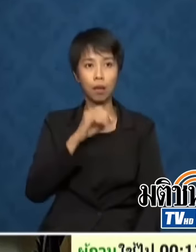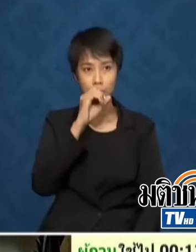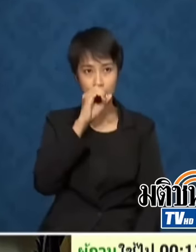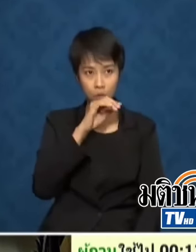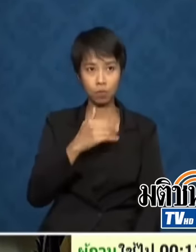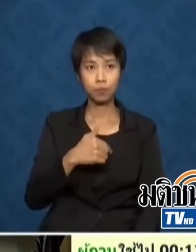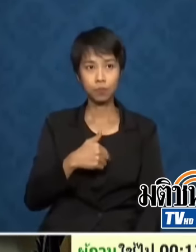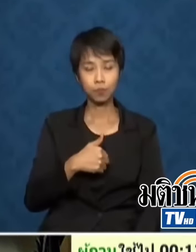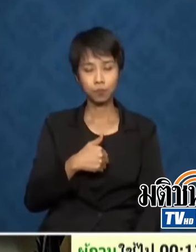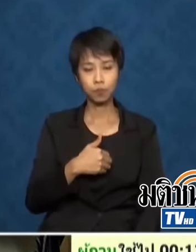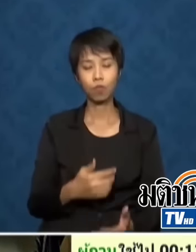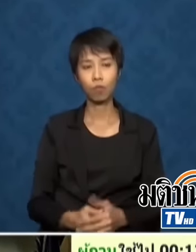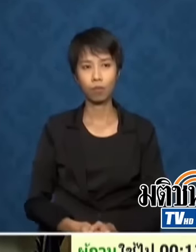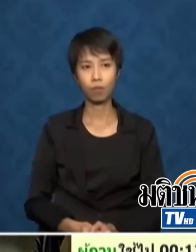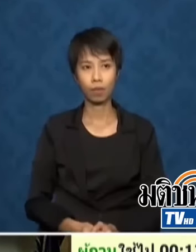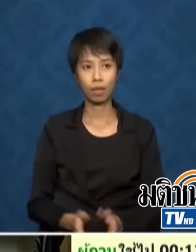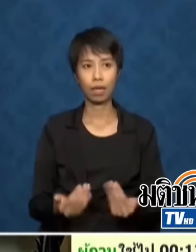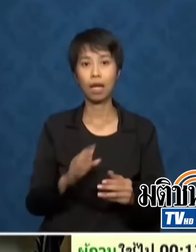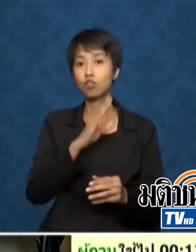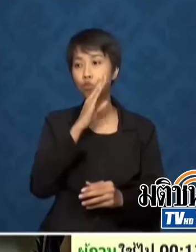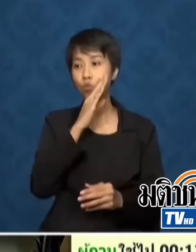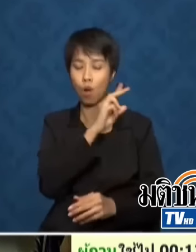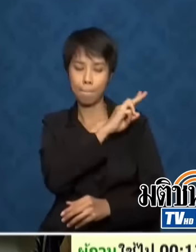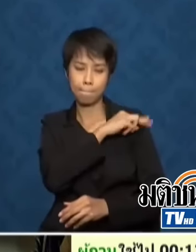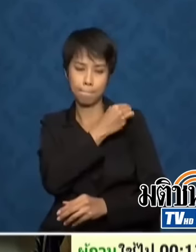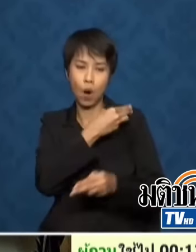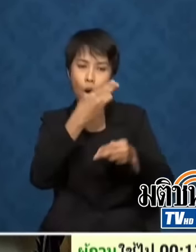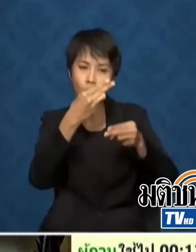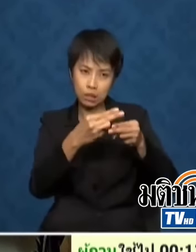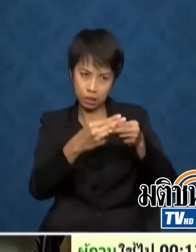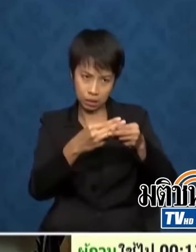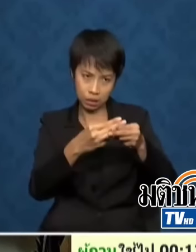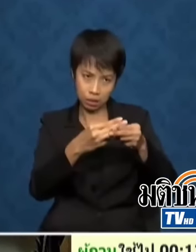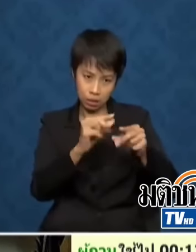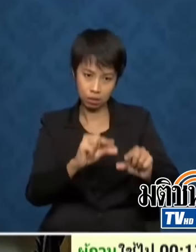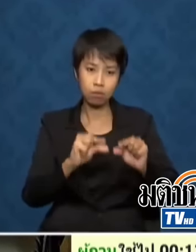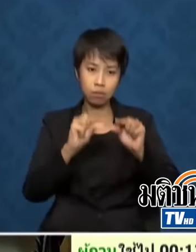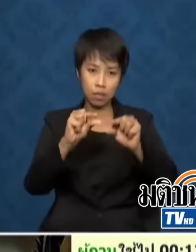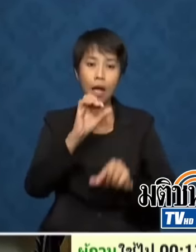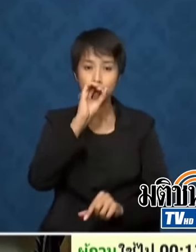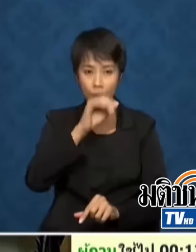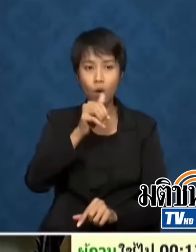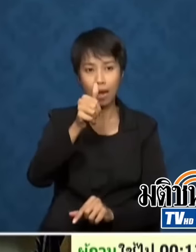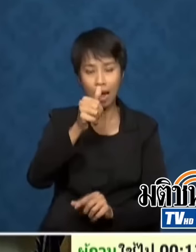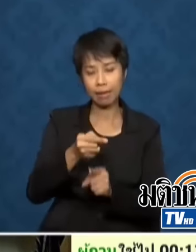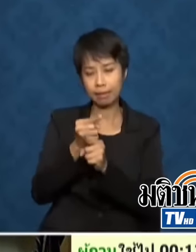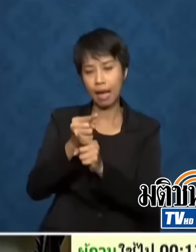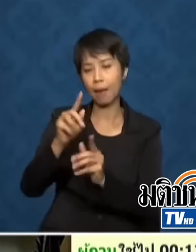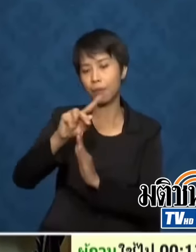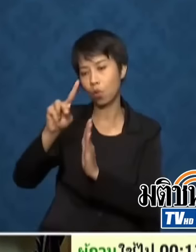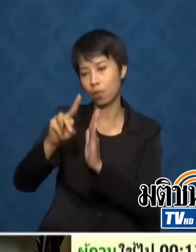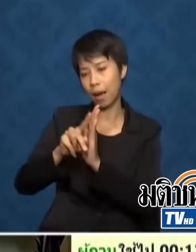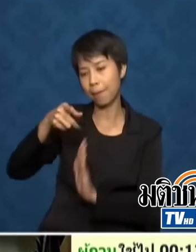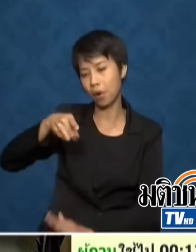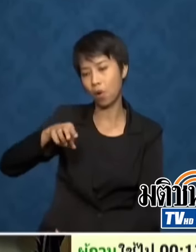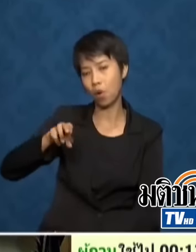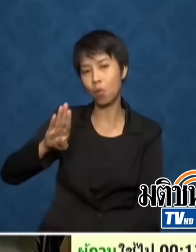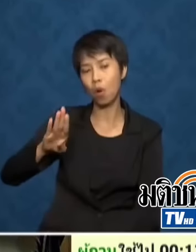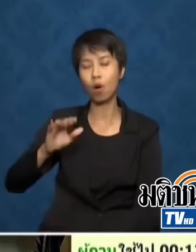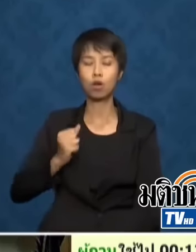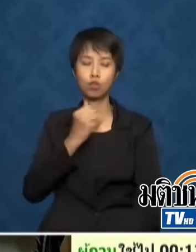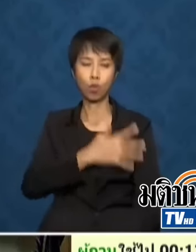านรัฐมนตรีนะครับว่าการเอ่ยชื่อแพทย์นะครับเอ่ยชื่อได้นะครับตามพ.ร.บ.สุขภาพแห่งชาตินะครับเพราะว่า